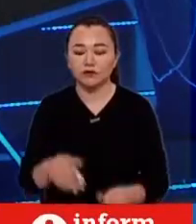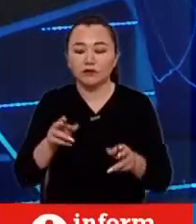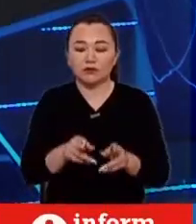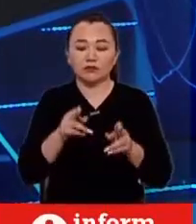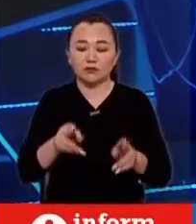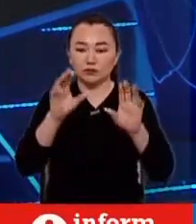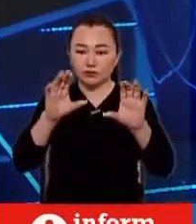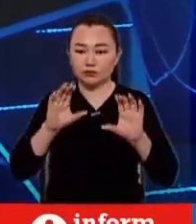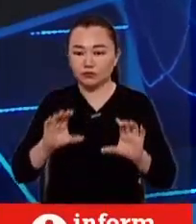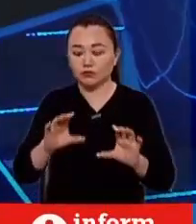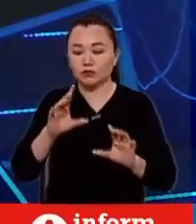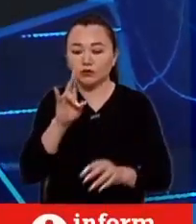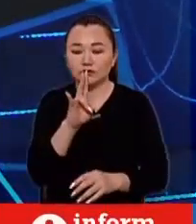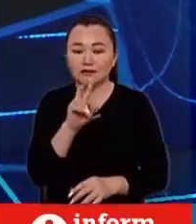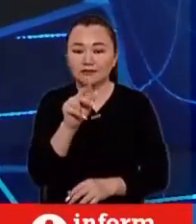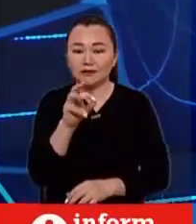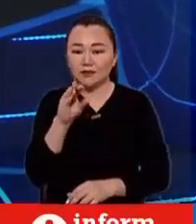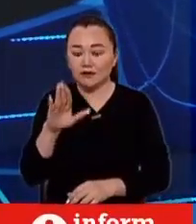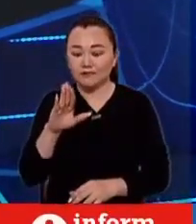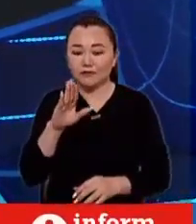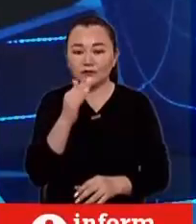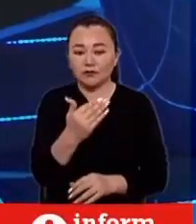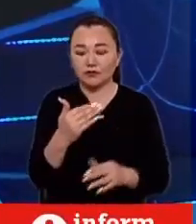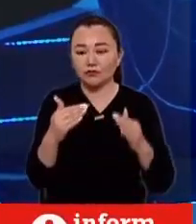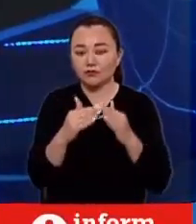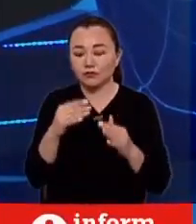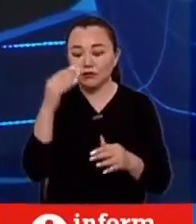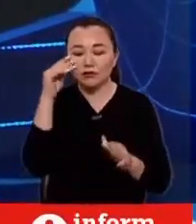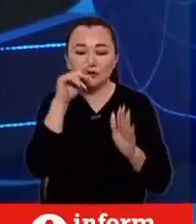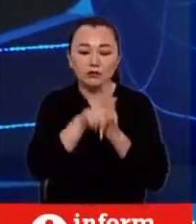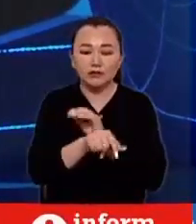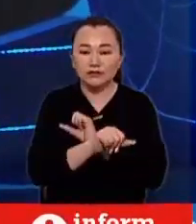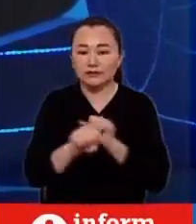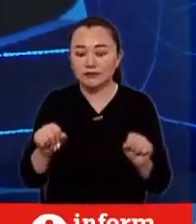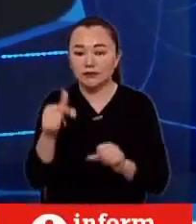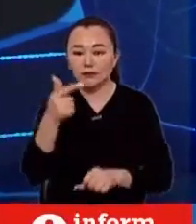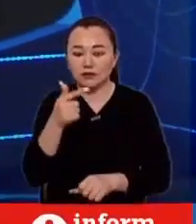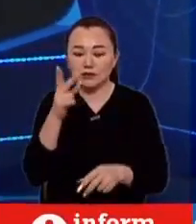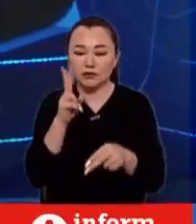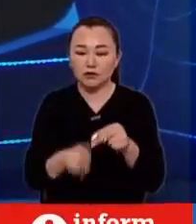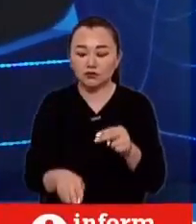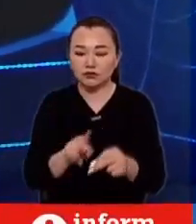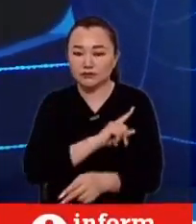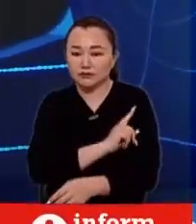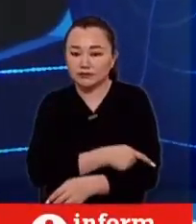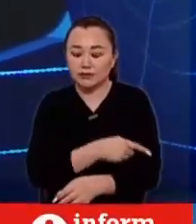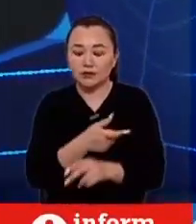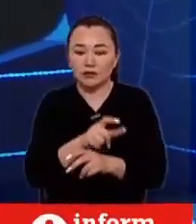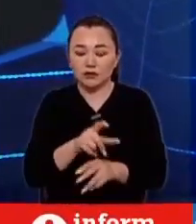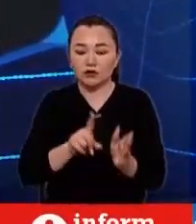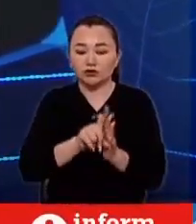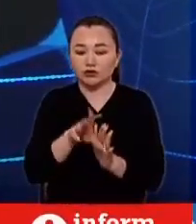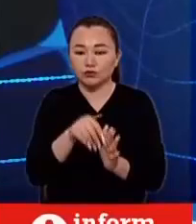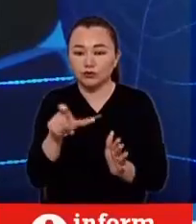Кылмыстық кодекстегі Нұрсұлтан Назарбаевтың мүлкіне қол сұқпау кепілдігінің күші жойылуы мүмкін. Яғни мәжіліс депутаттарының